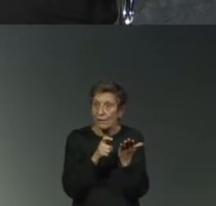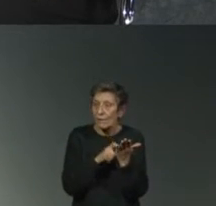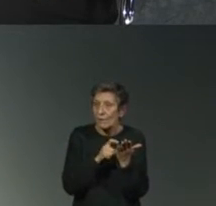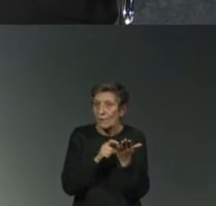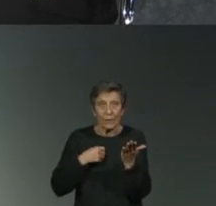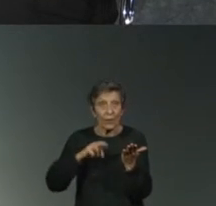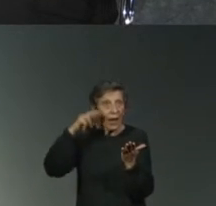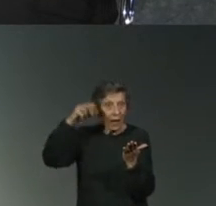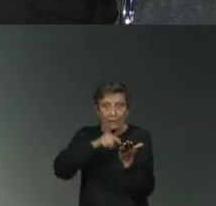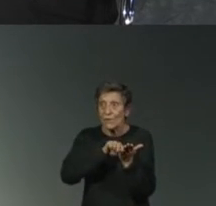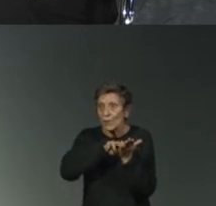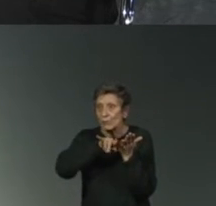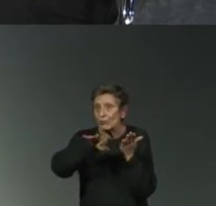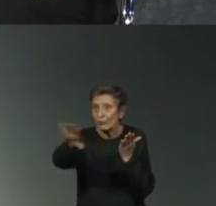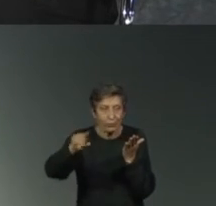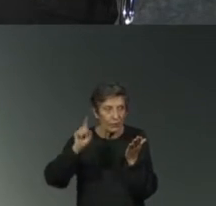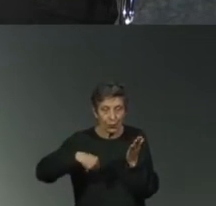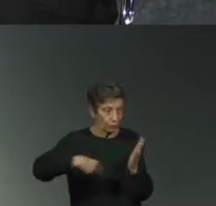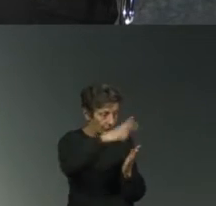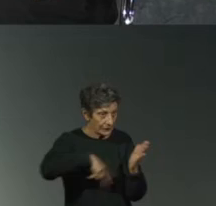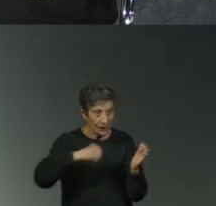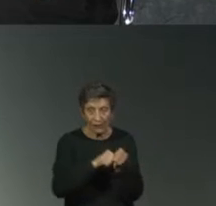qu'on rêve qu'il puisse avoir.